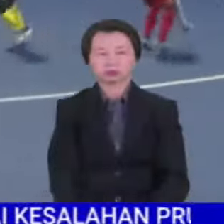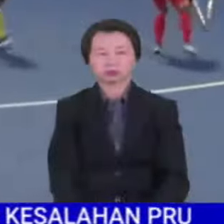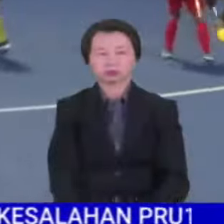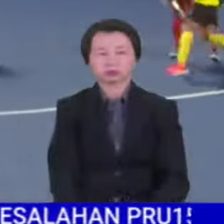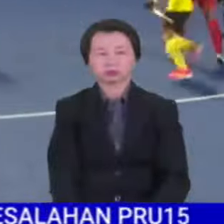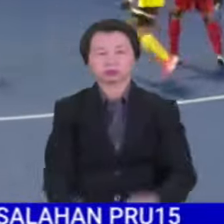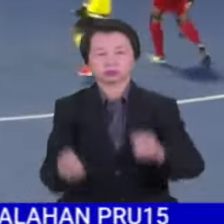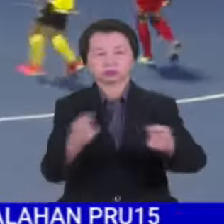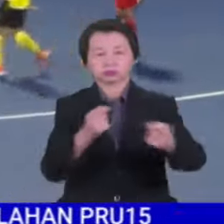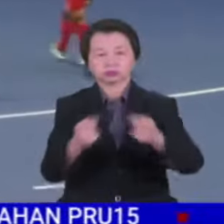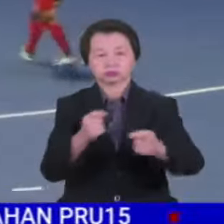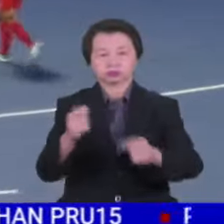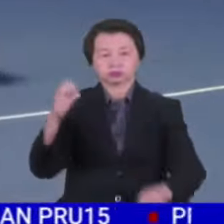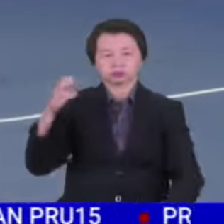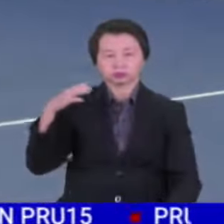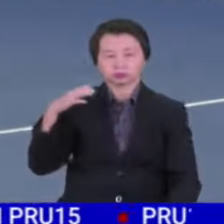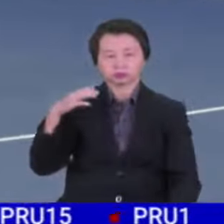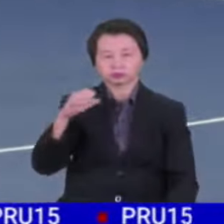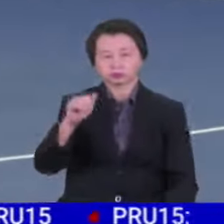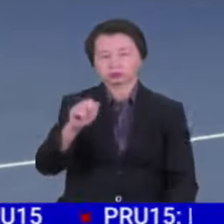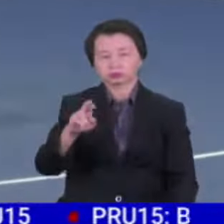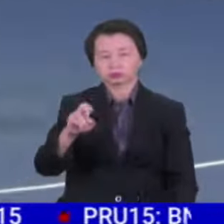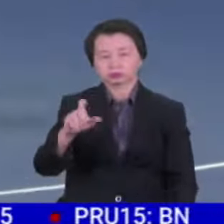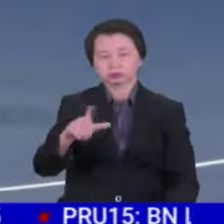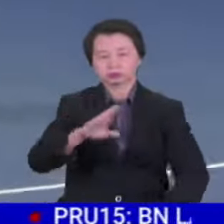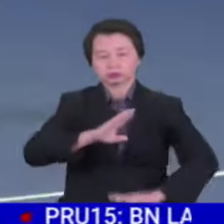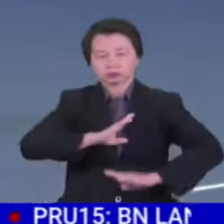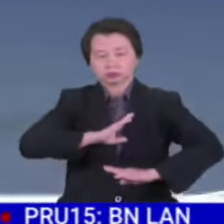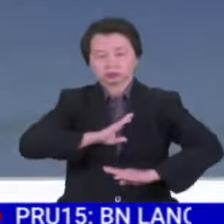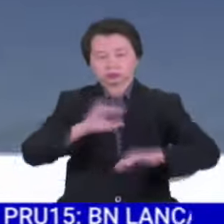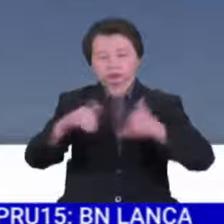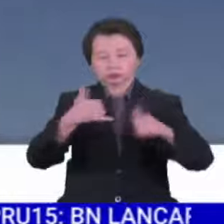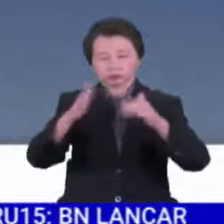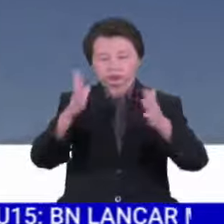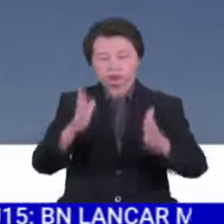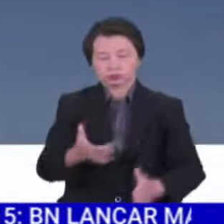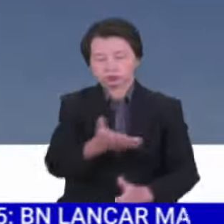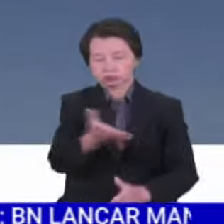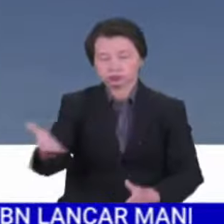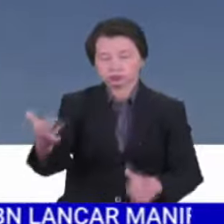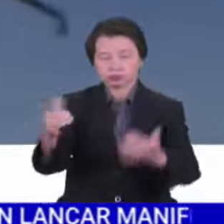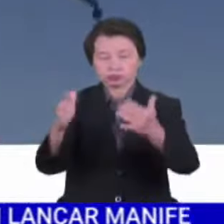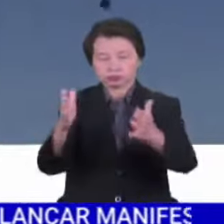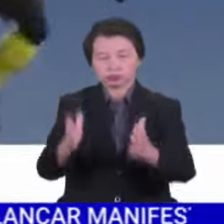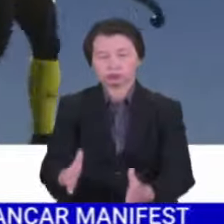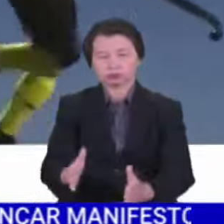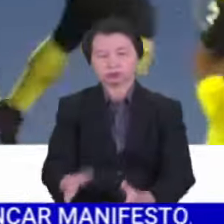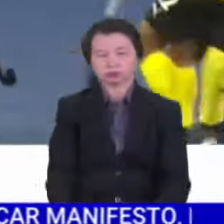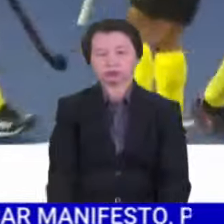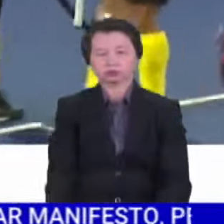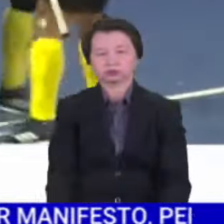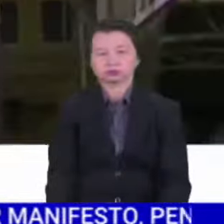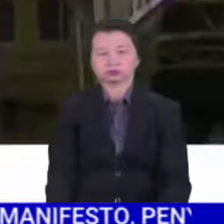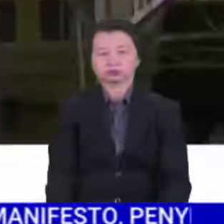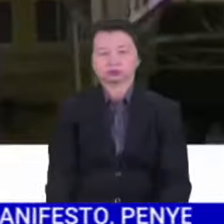Sementara itu, pengendali skuad negara A, Arul Silvaraj, berpuas hati dengan aksi ditampilkan anak buahnya.